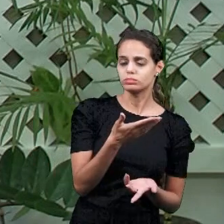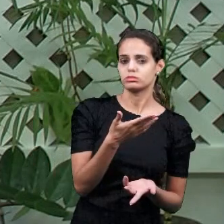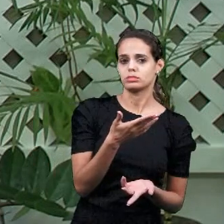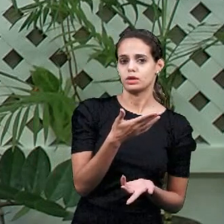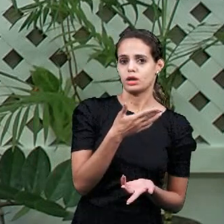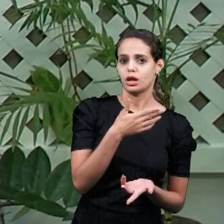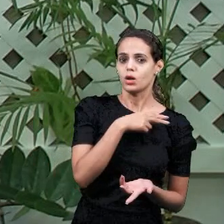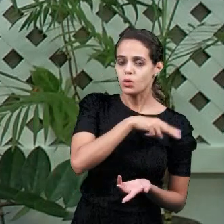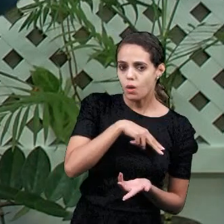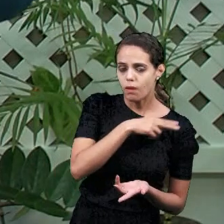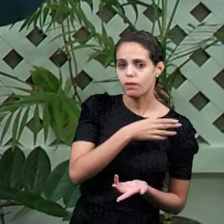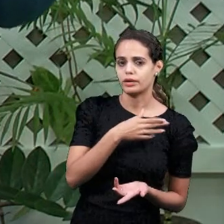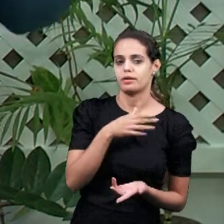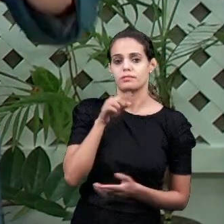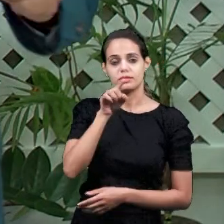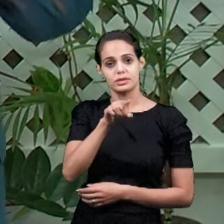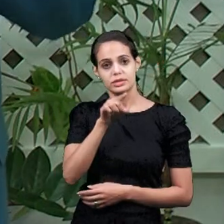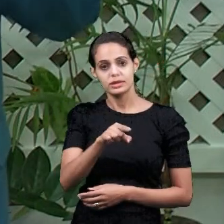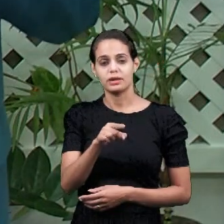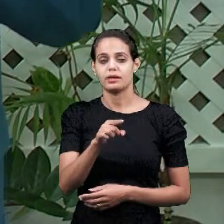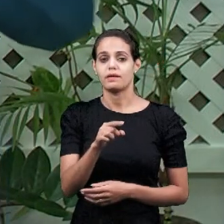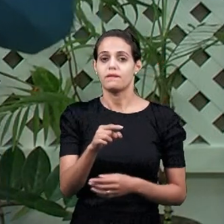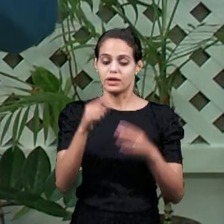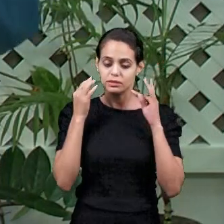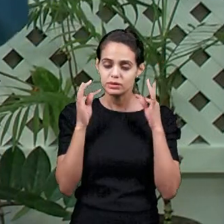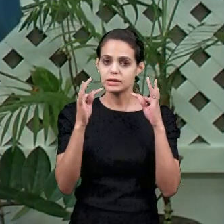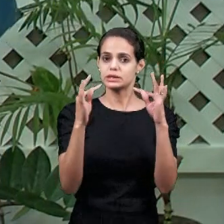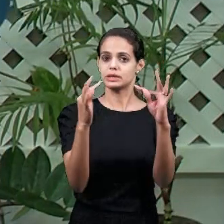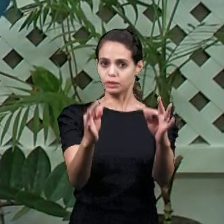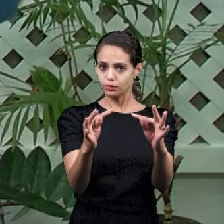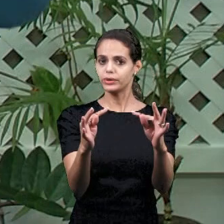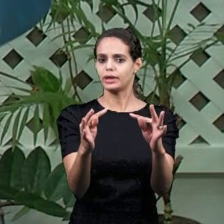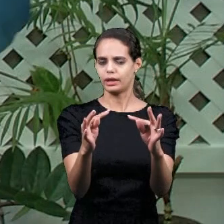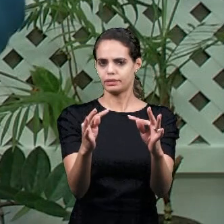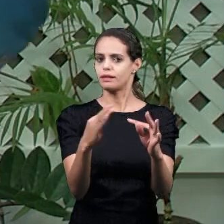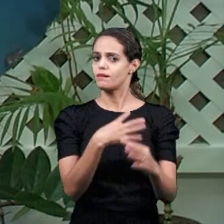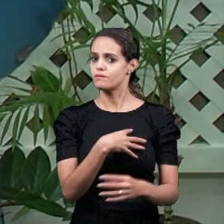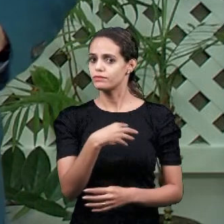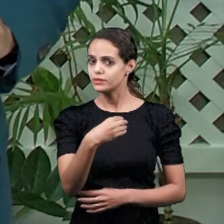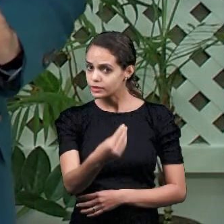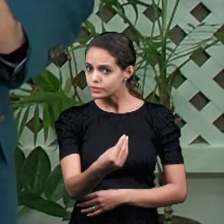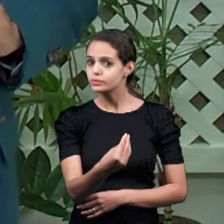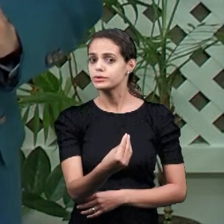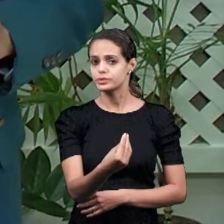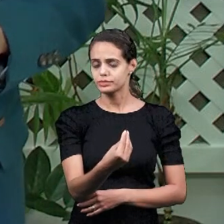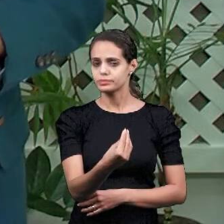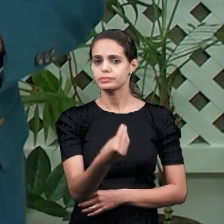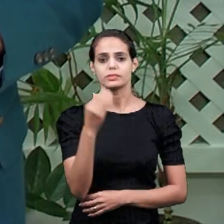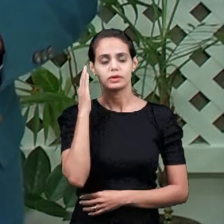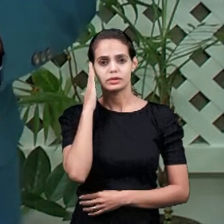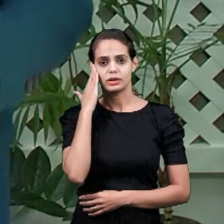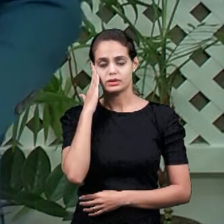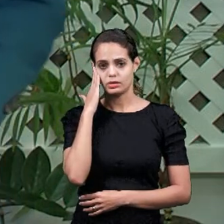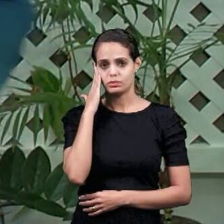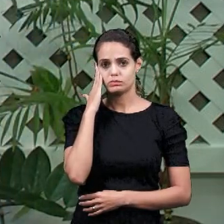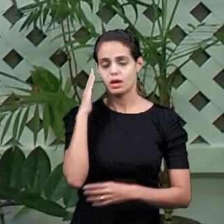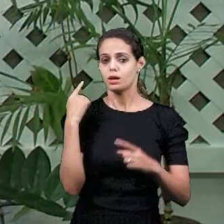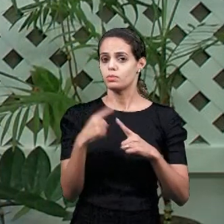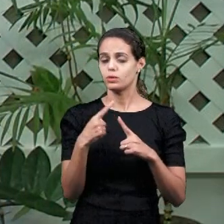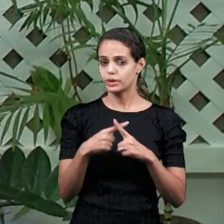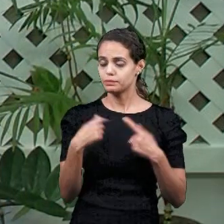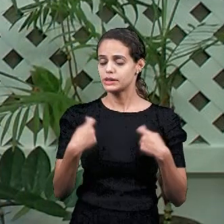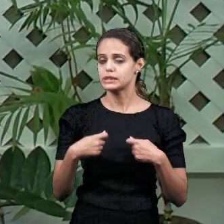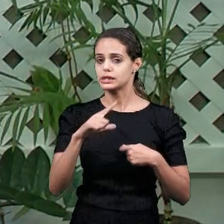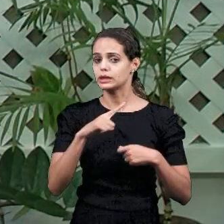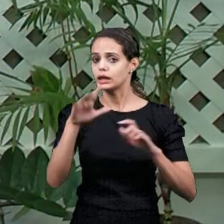vous partez vers ce côté-là, vous amenez quelques-uns vers un chemin qui est le monde qui est là. Notre expérience est